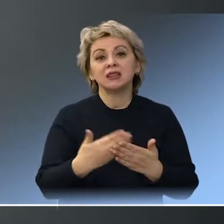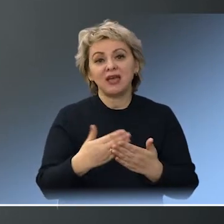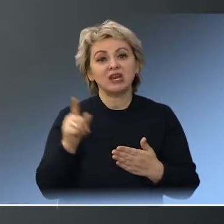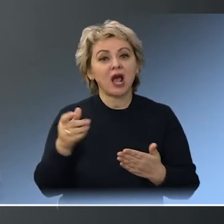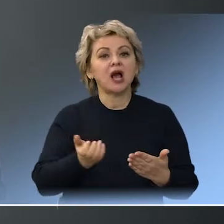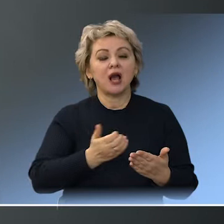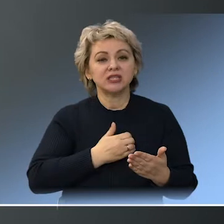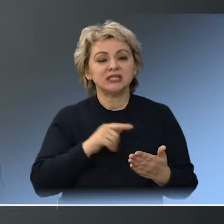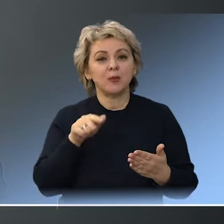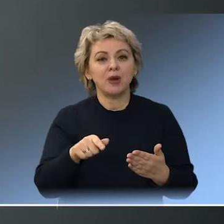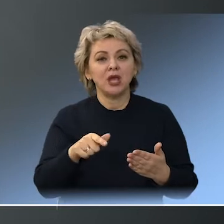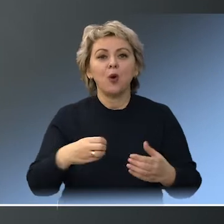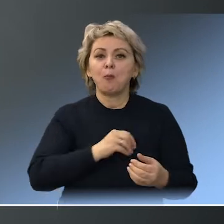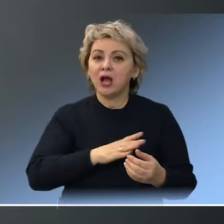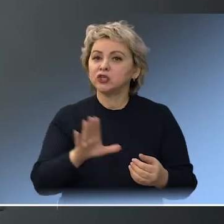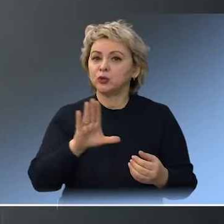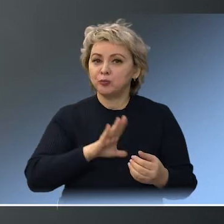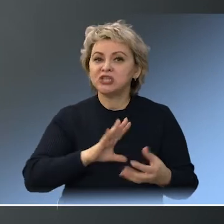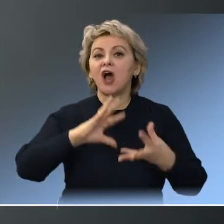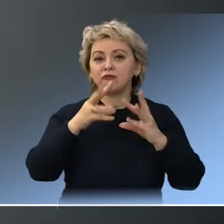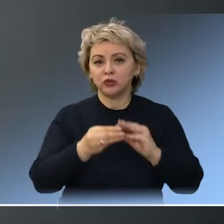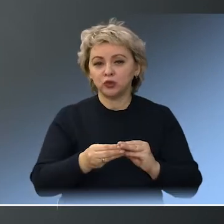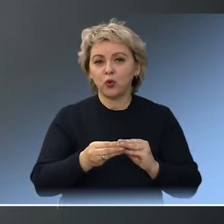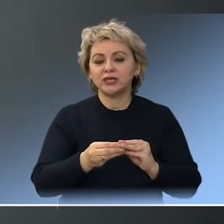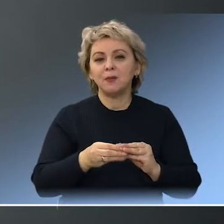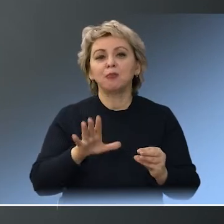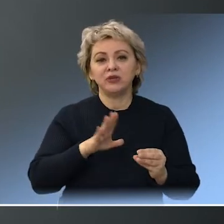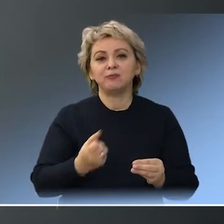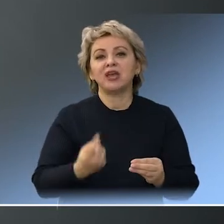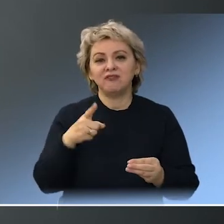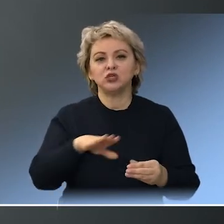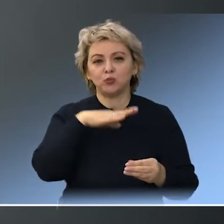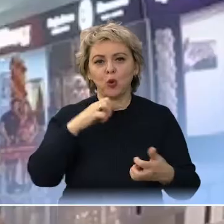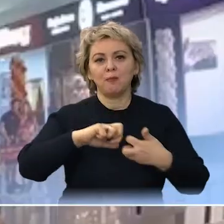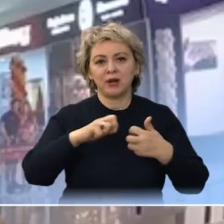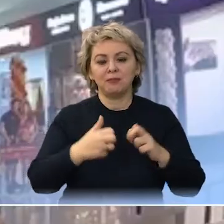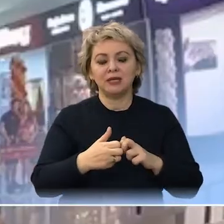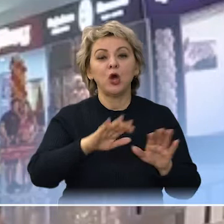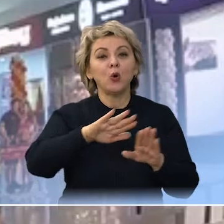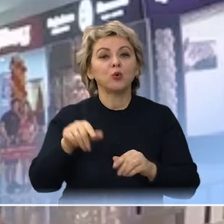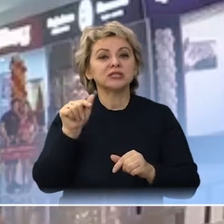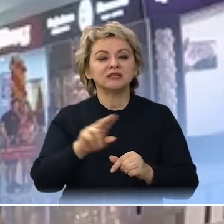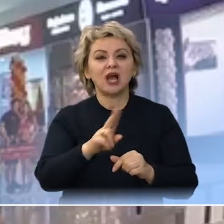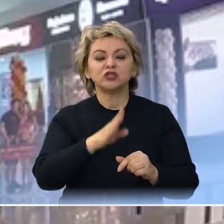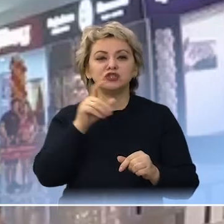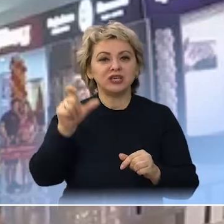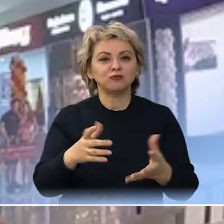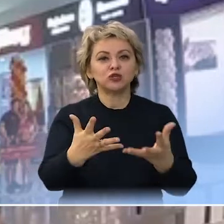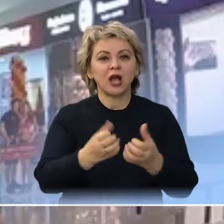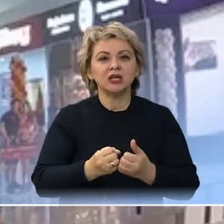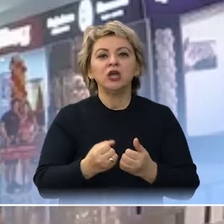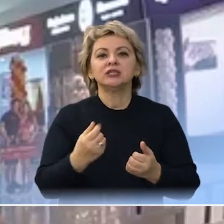она хотела тем самым разбогатеть, но в итоге нажила себе серьезные проблемы. После того, как девушка